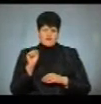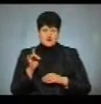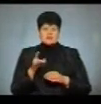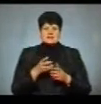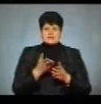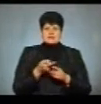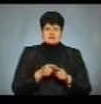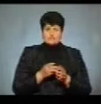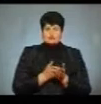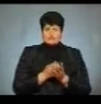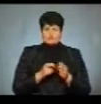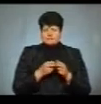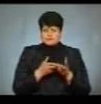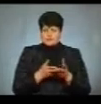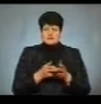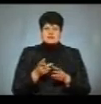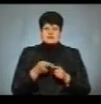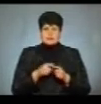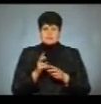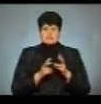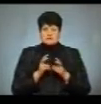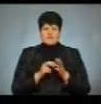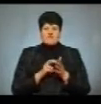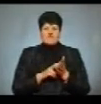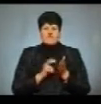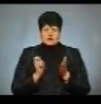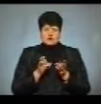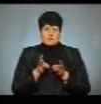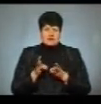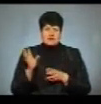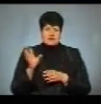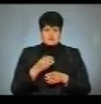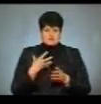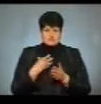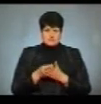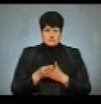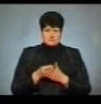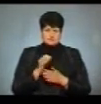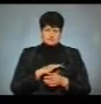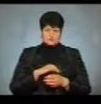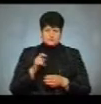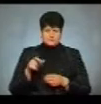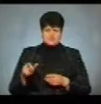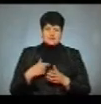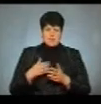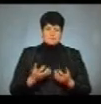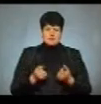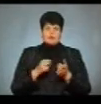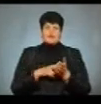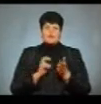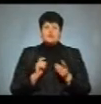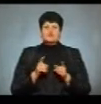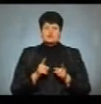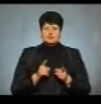«Івано-Франківськ Теплокомуненерго». Завтра це підприємство виключить опалення для всіх своїх абонентів. Я підтримую це виключення, підтримуємо, тому